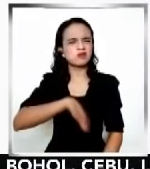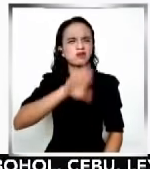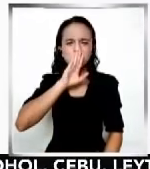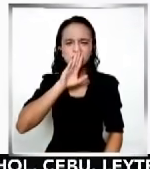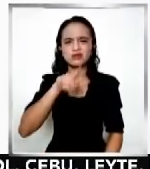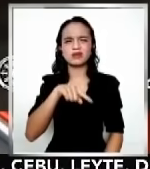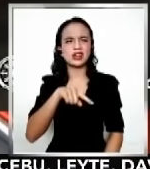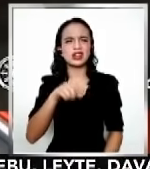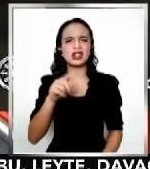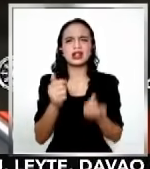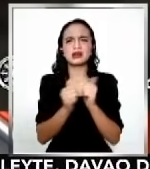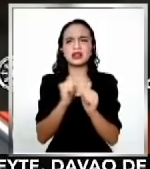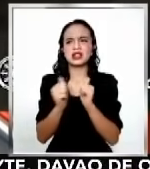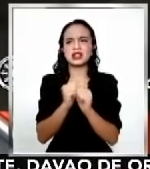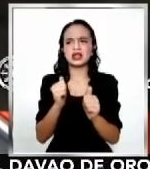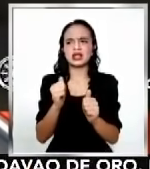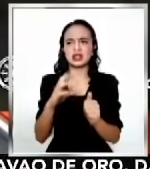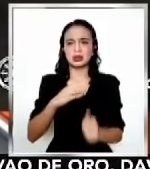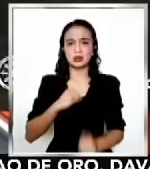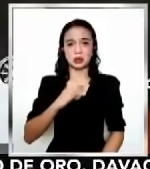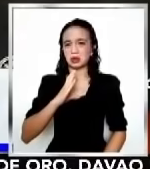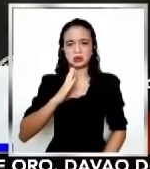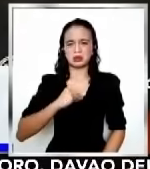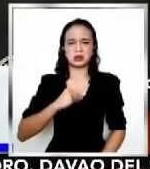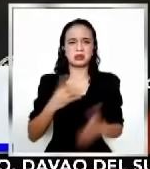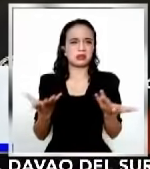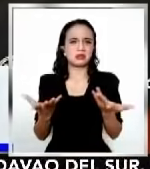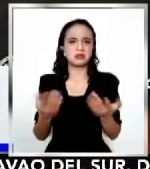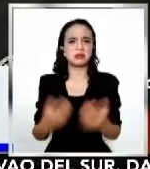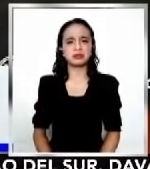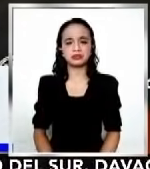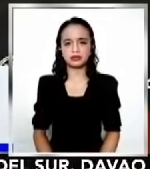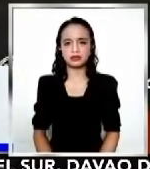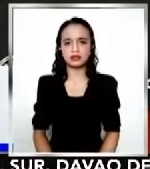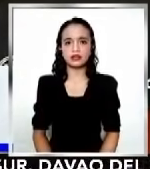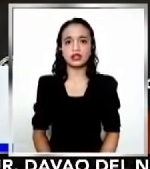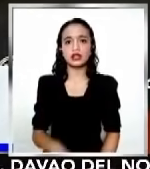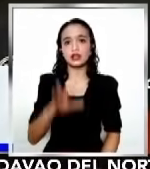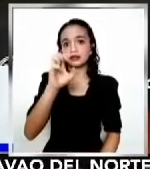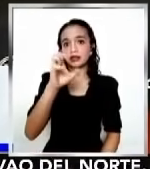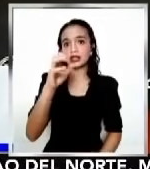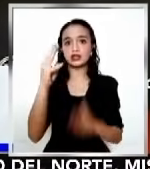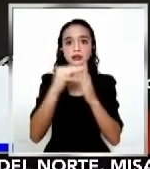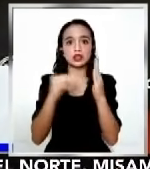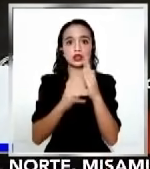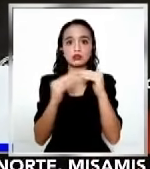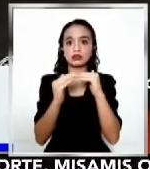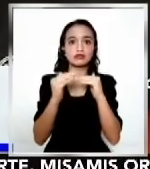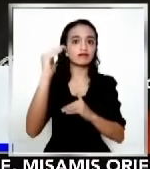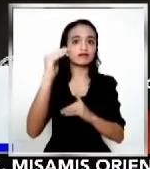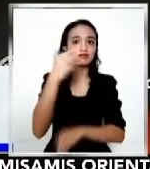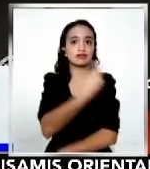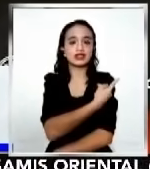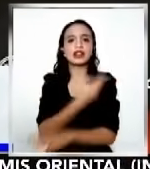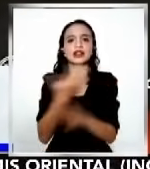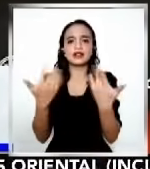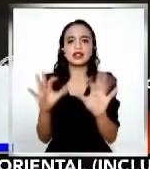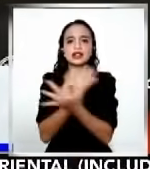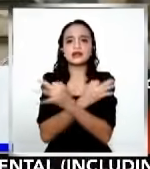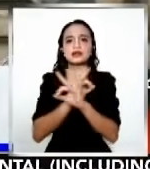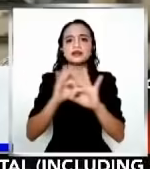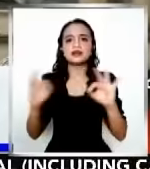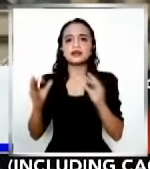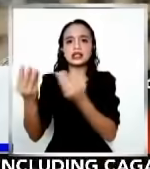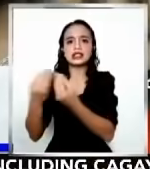which is already weak. Lampas kalahating milyong doses ng AstraZeneca ang libreng nakuha ng Pilipinas sa pamamagitan ng COVAX